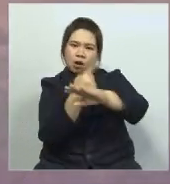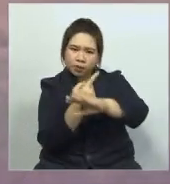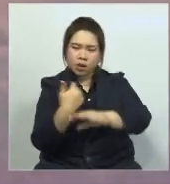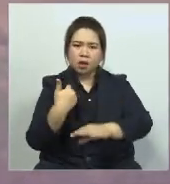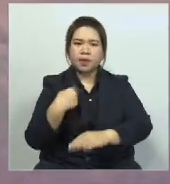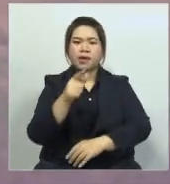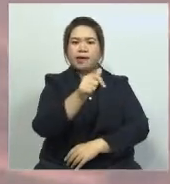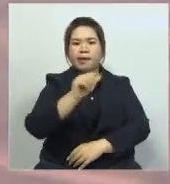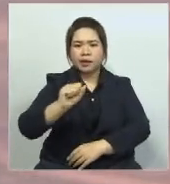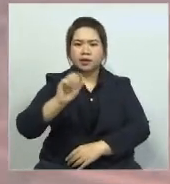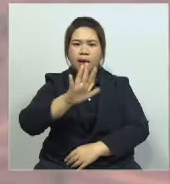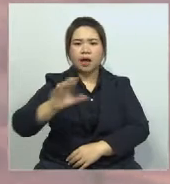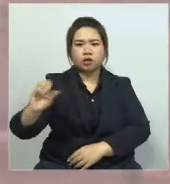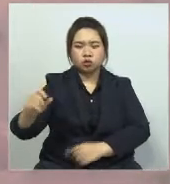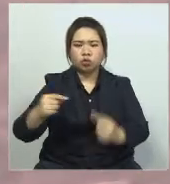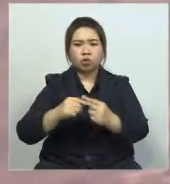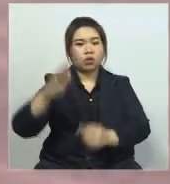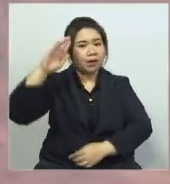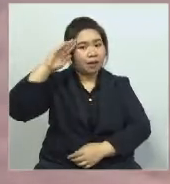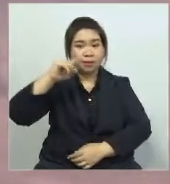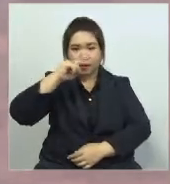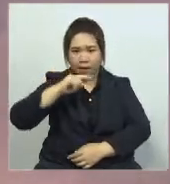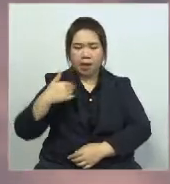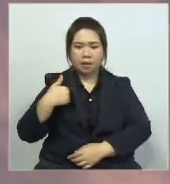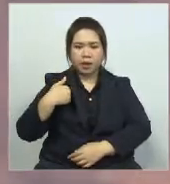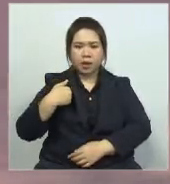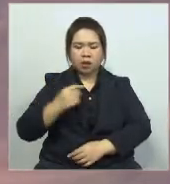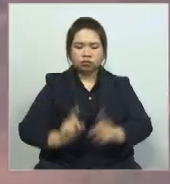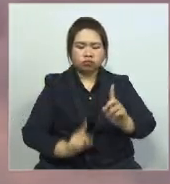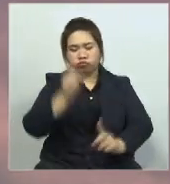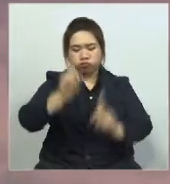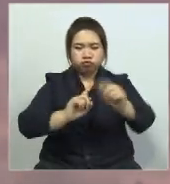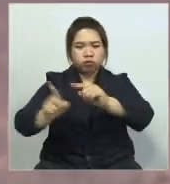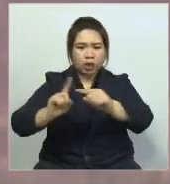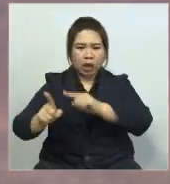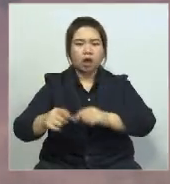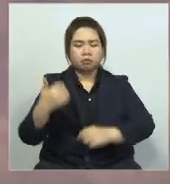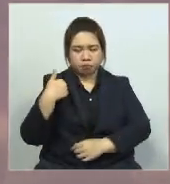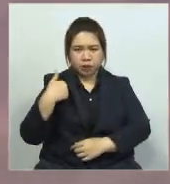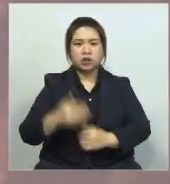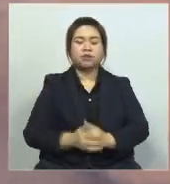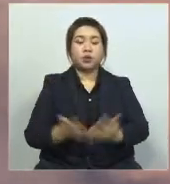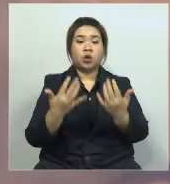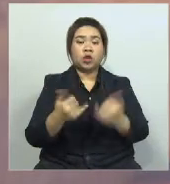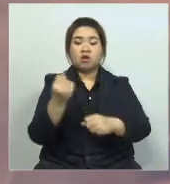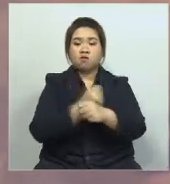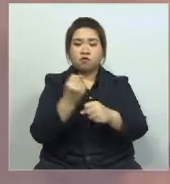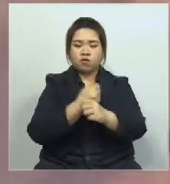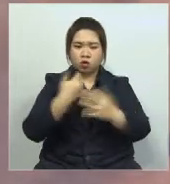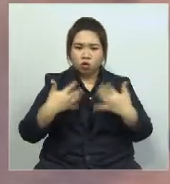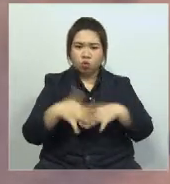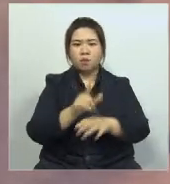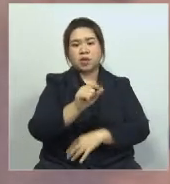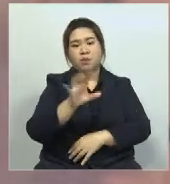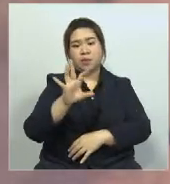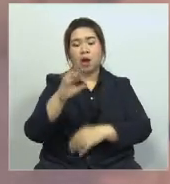ฮลิคอปเตอร์ AS550 จากกองทัพไทยและจรวดหลายลำกล้องการฝึกครั้งนี้มีประเทศเข้าร่วมฝึก29ประเ